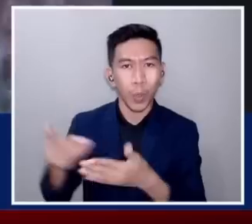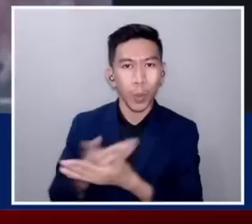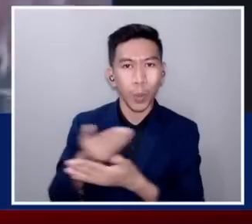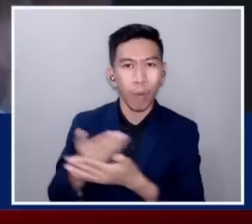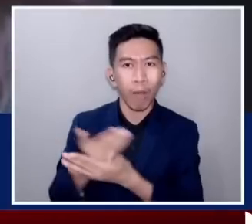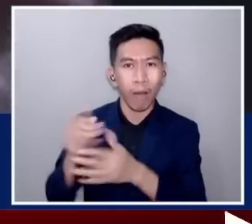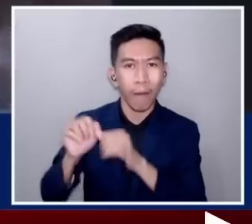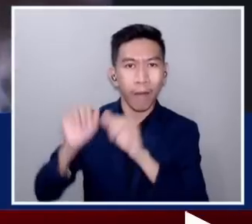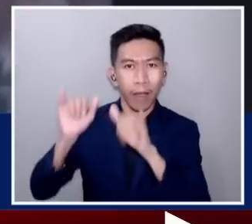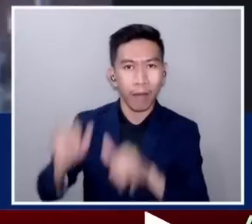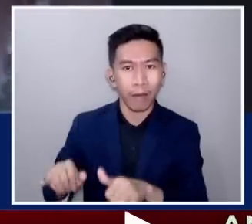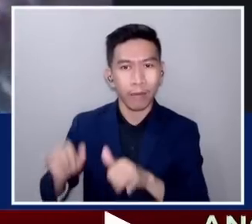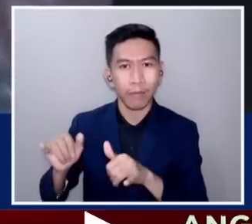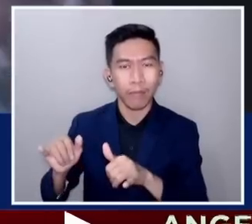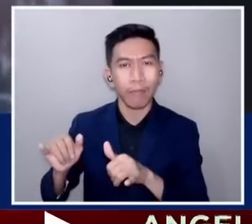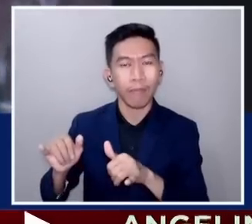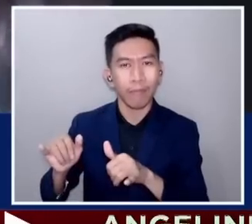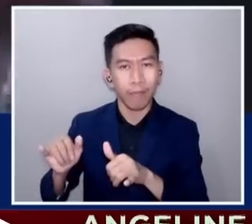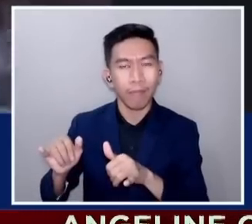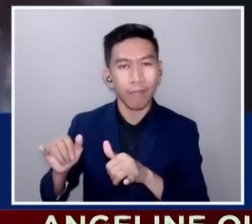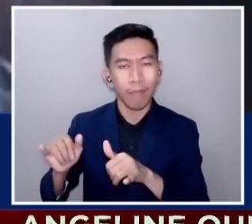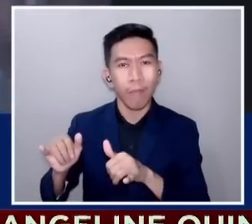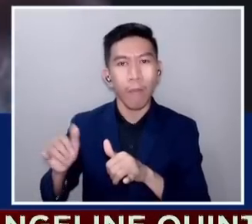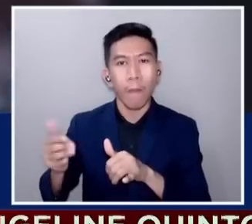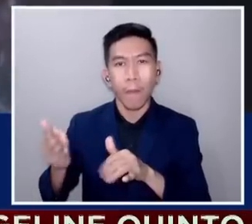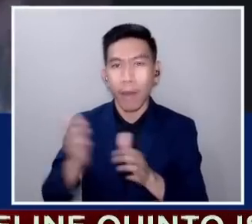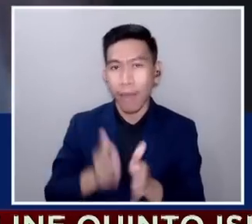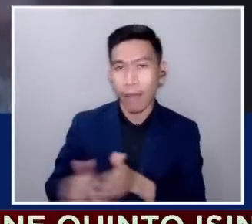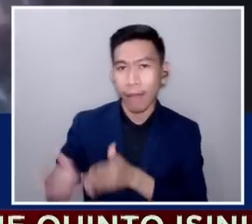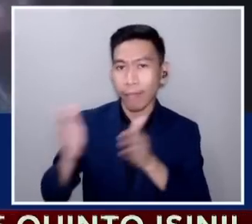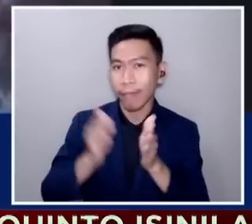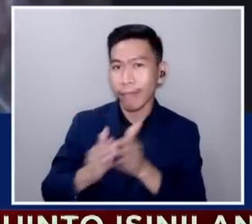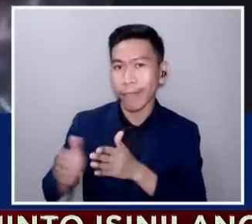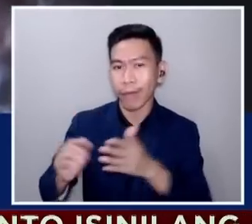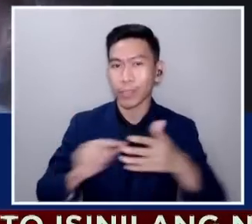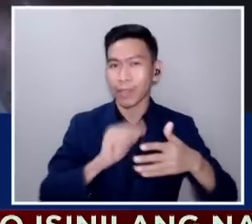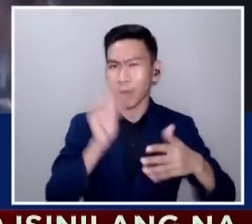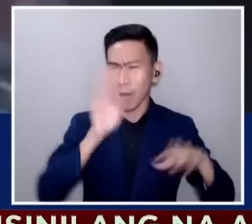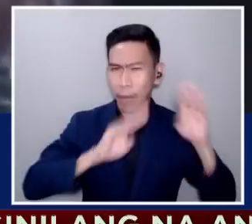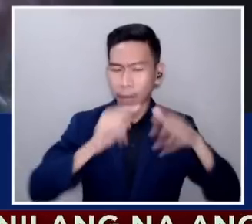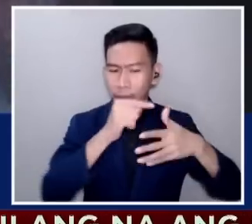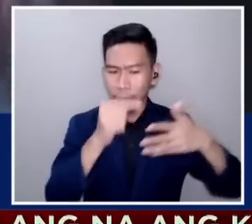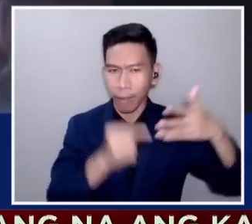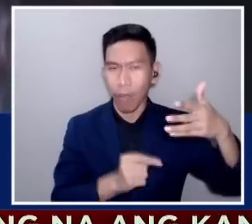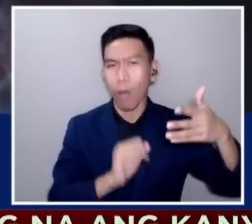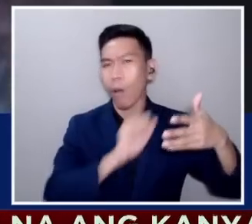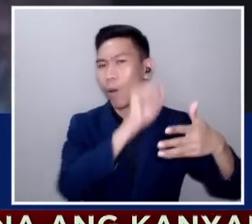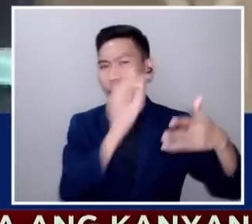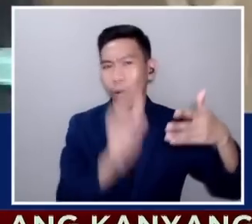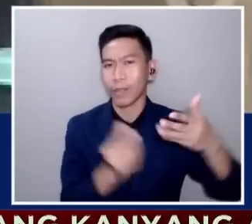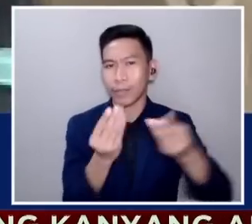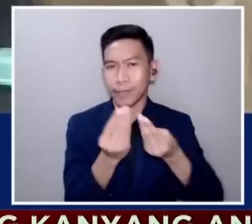at kaayusan, lahat po ito ay ma-address po.